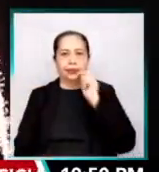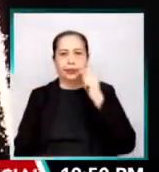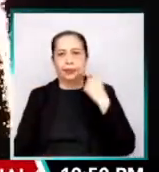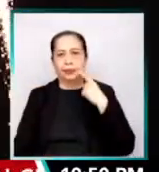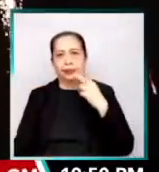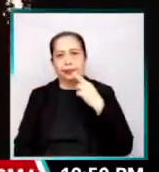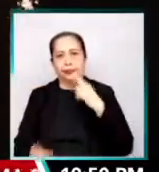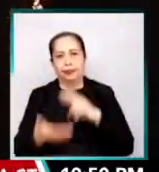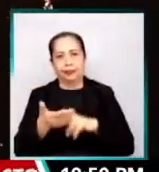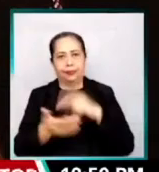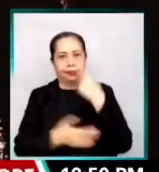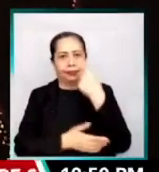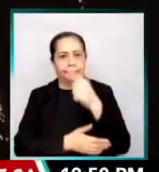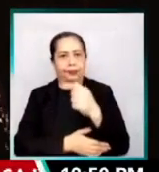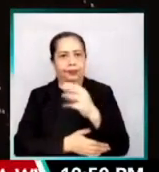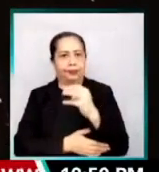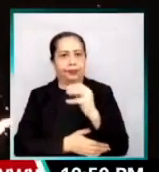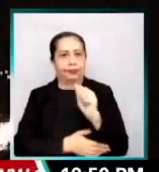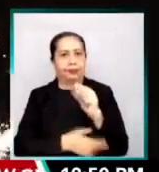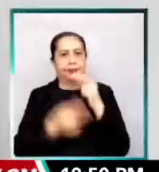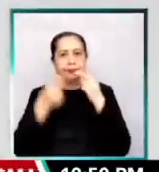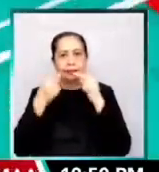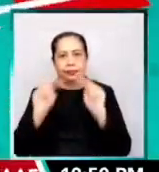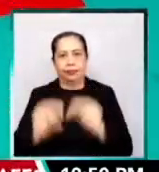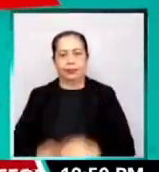GMA Integrated News.